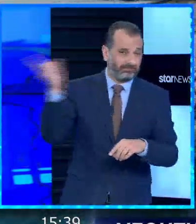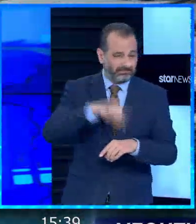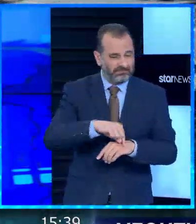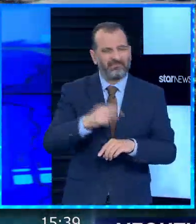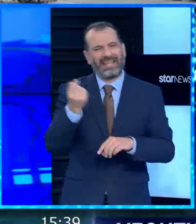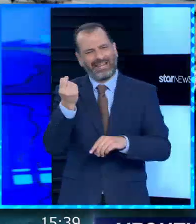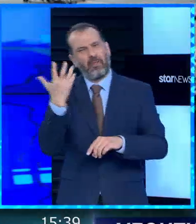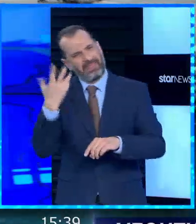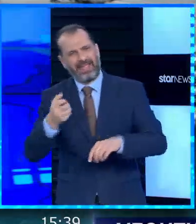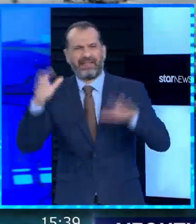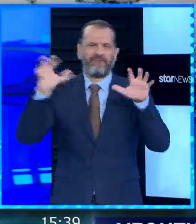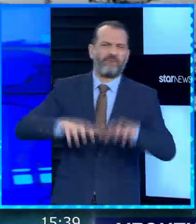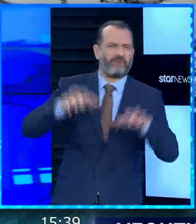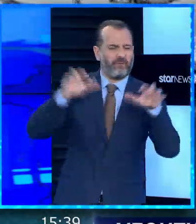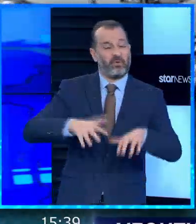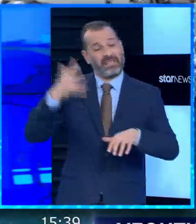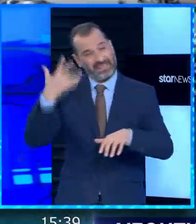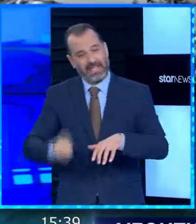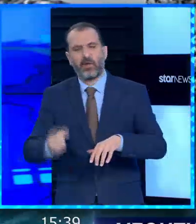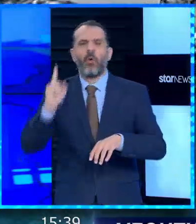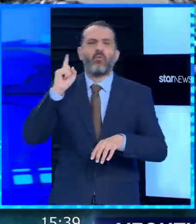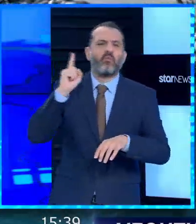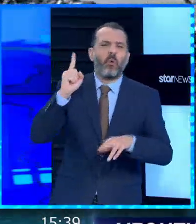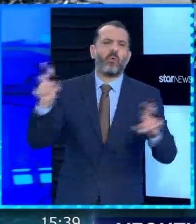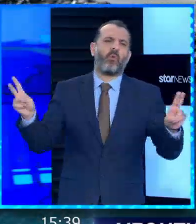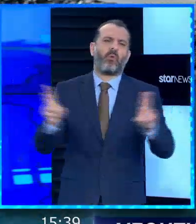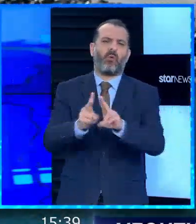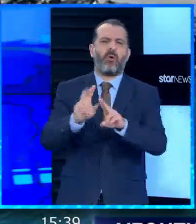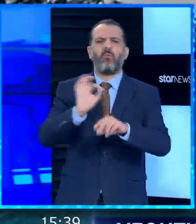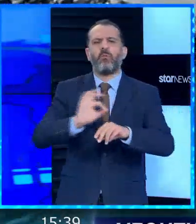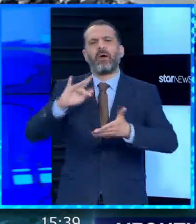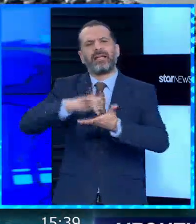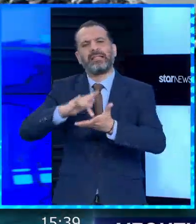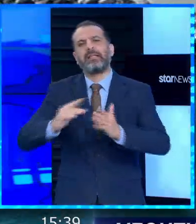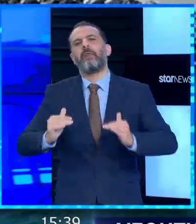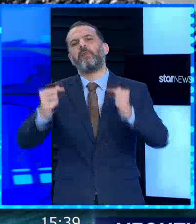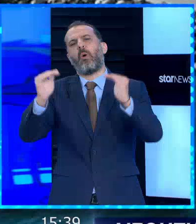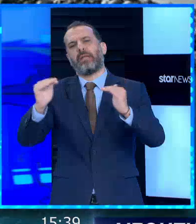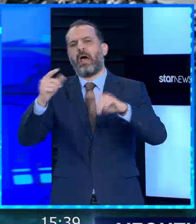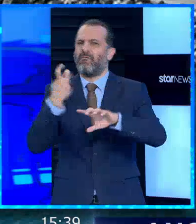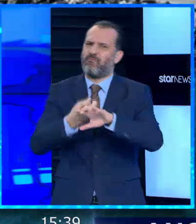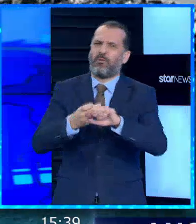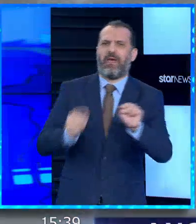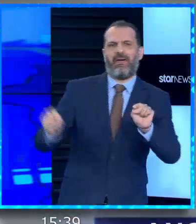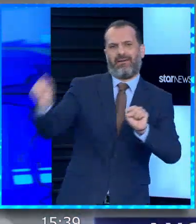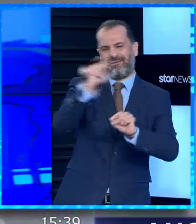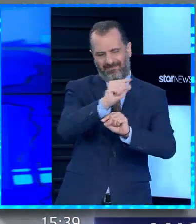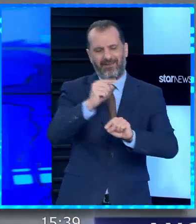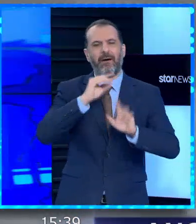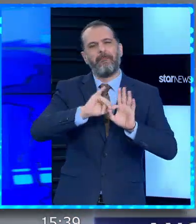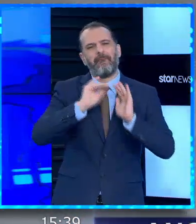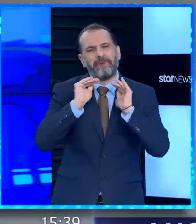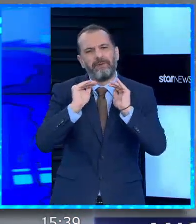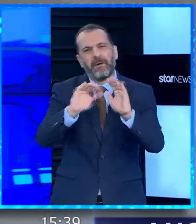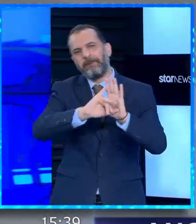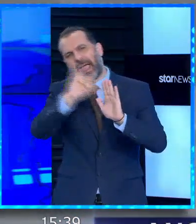περιορισμένη αστάθεια, δηλαδή κάποιες λίγες μπόρες θα έχουμε, αλλά θα περιοριστούν κυρίως τα κεντρικά και τα βόρεια ορεινά και η κατάσταση αυτή θα διατηρηθεί περίπου